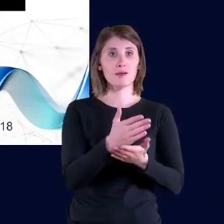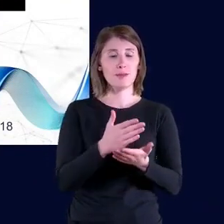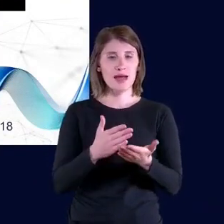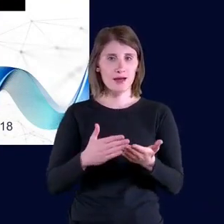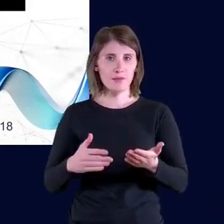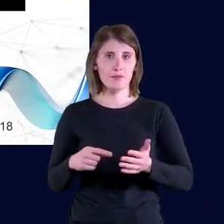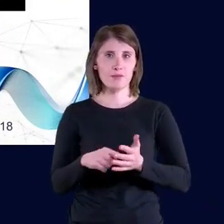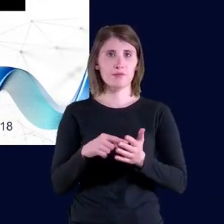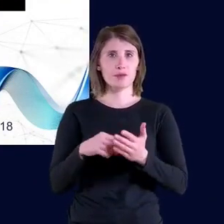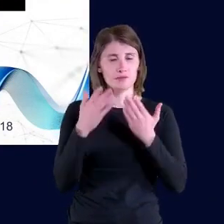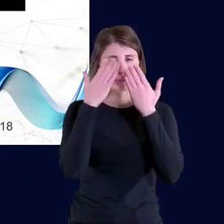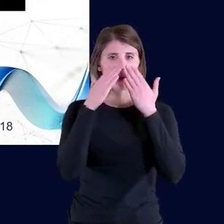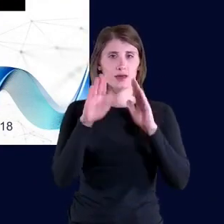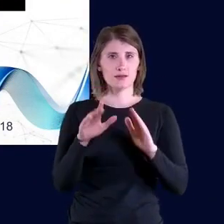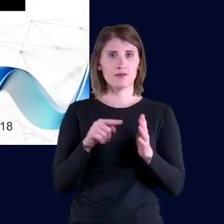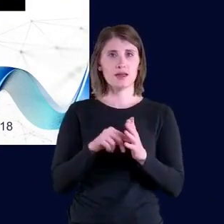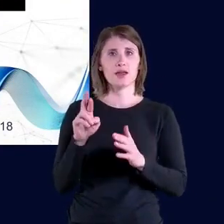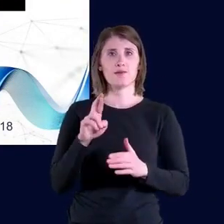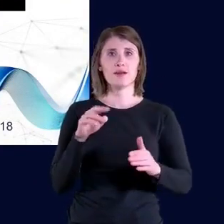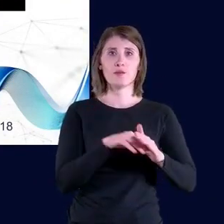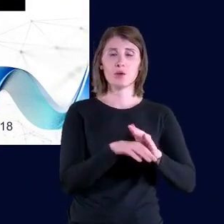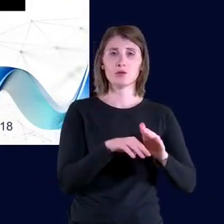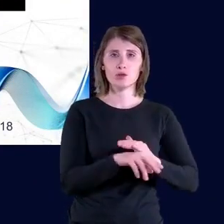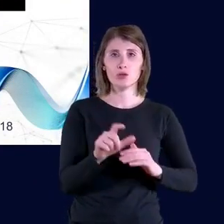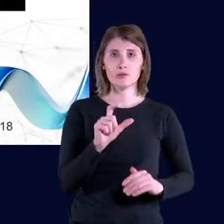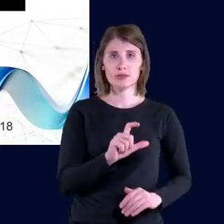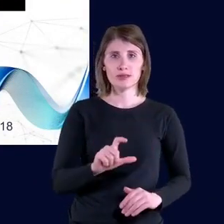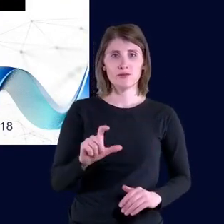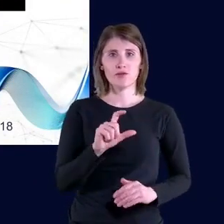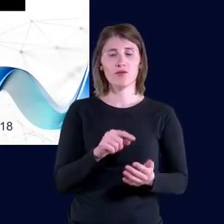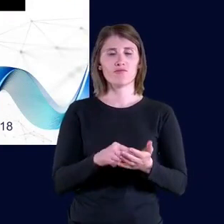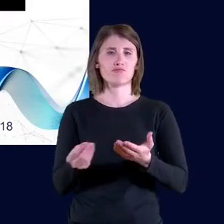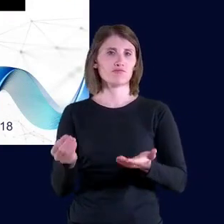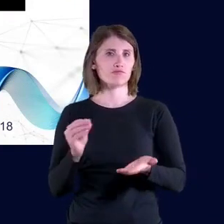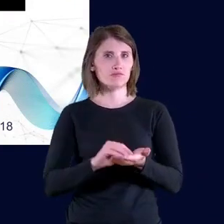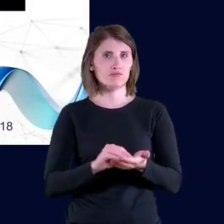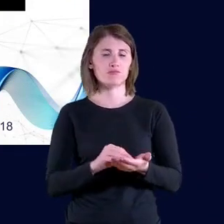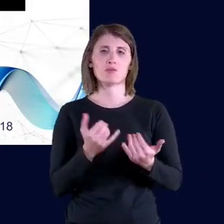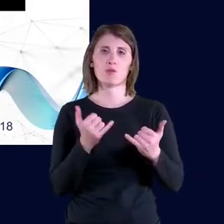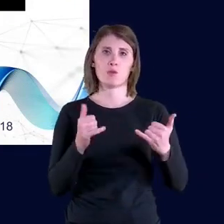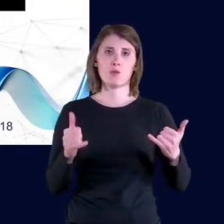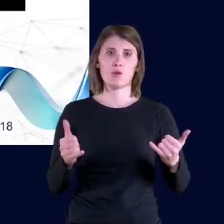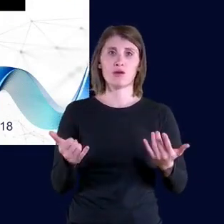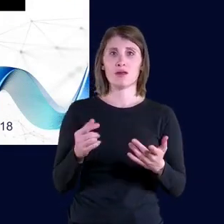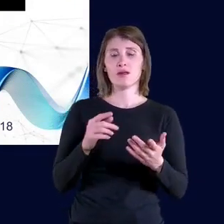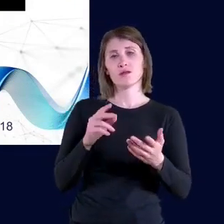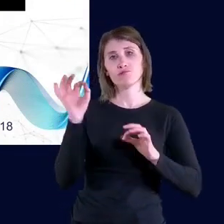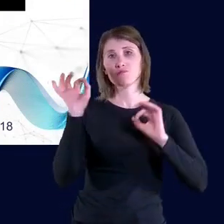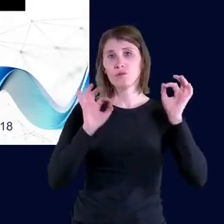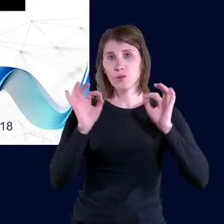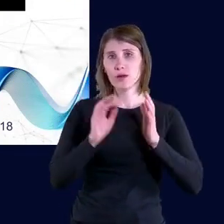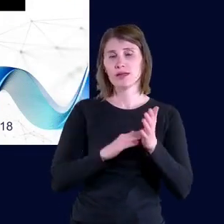prezentowaną w repozytorium Cyfrowym które mogą zawierać dodatkowe informacje na przykład dotyczące zakresu